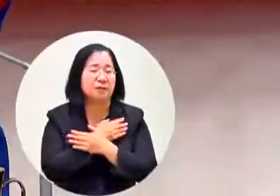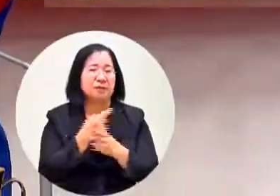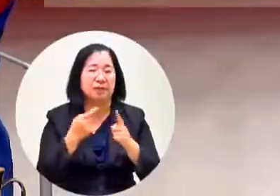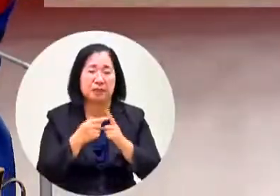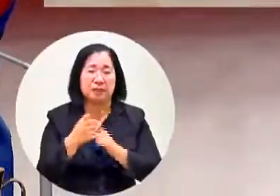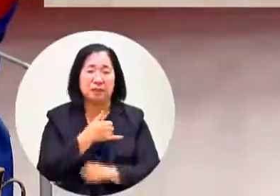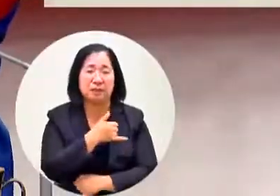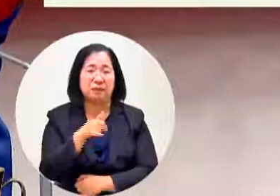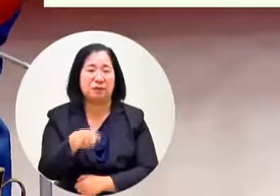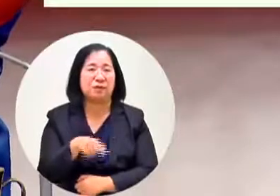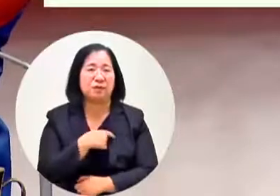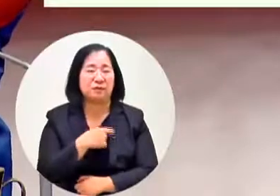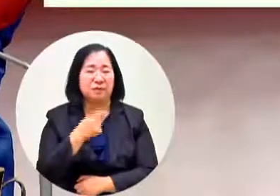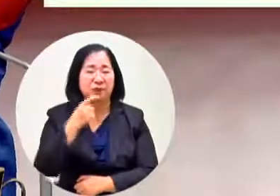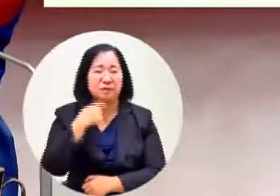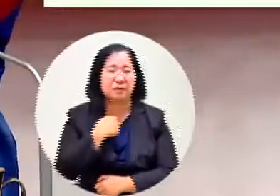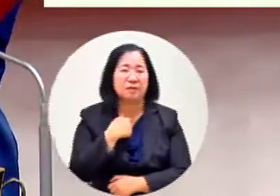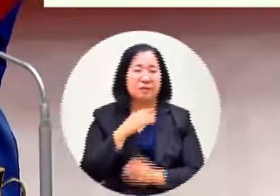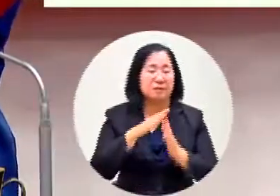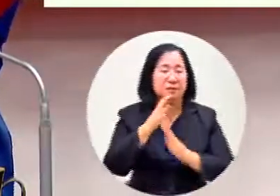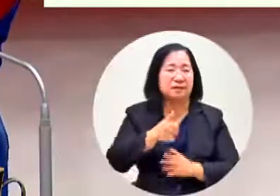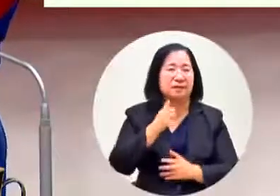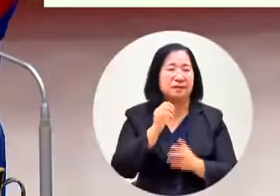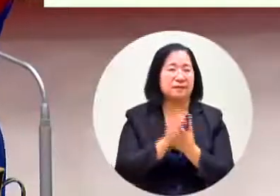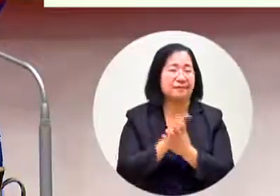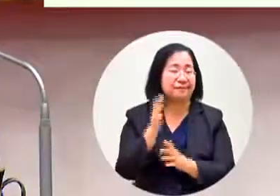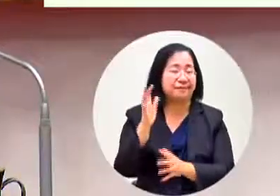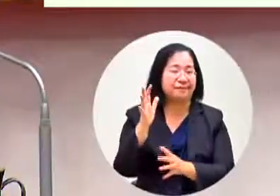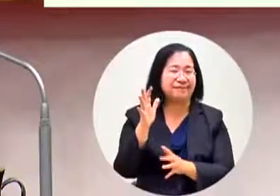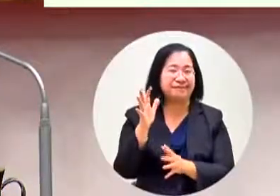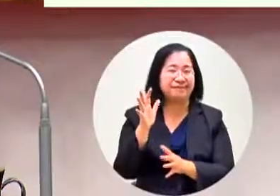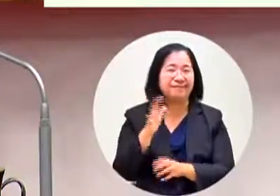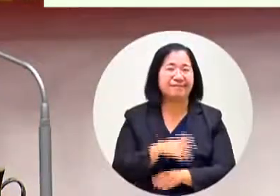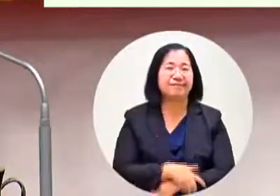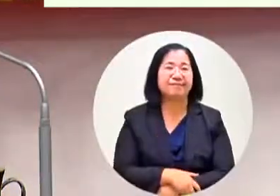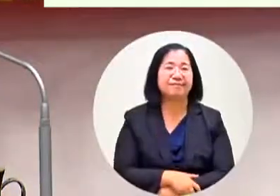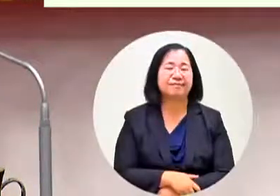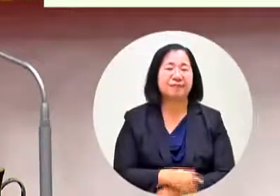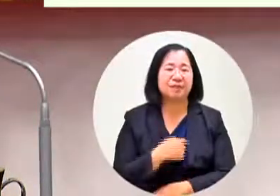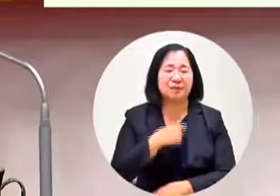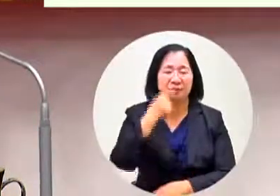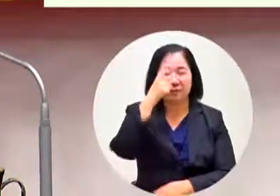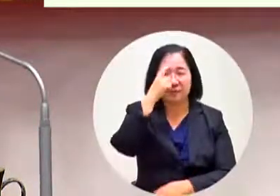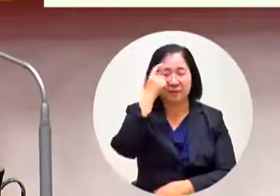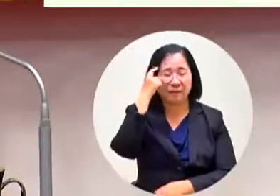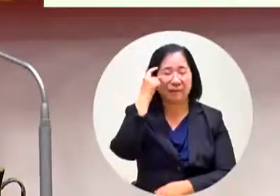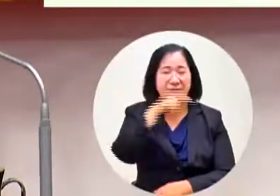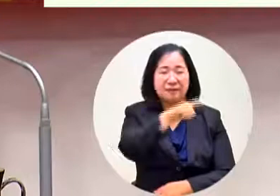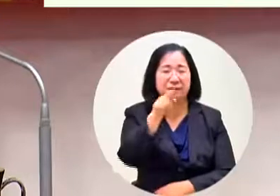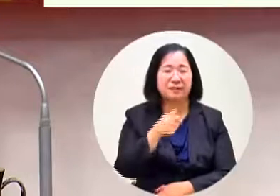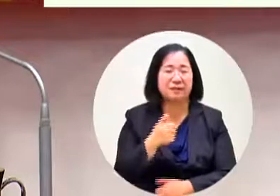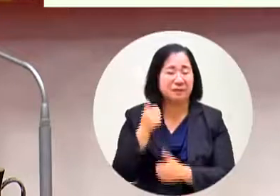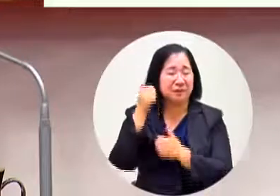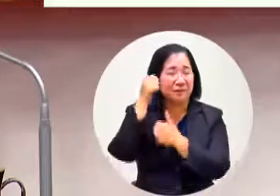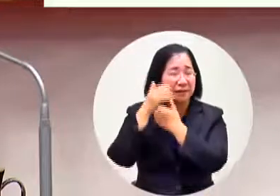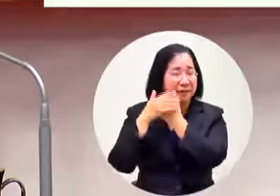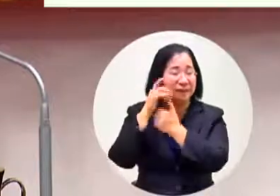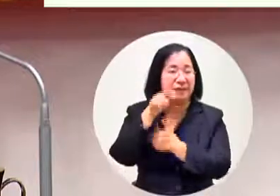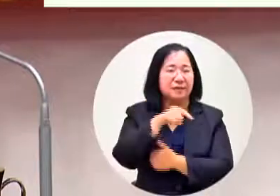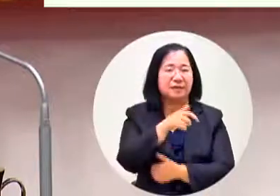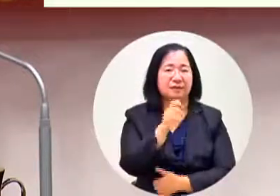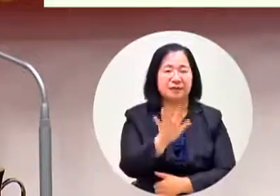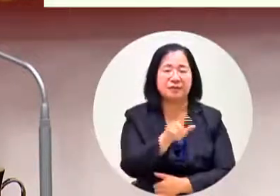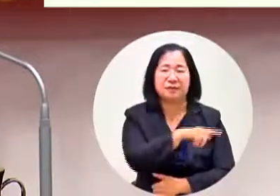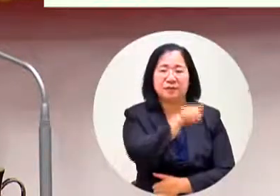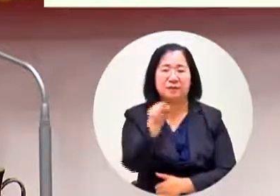低工作的意愿。那我觉得这是对这些幼保老师不公平，我也愿意在这里承诺，我们愿意面对这个问题，尽可能